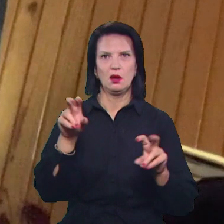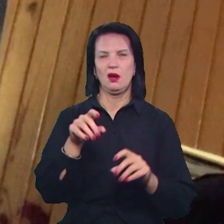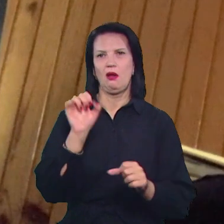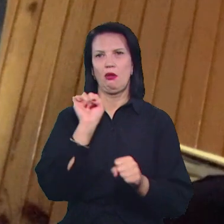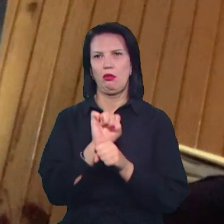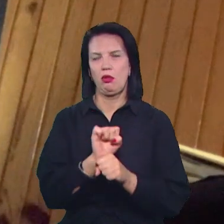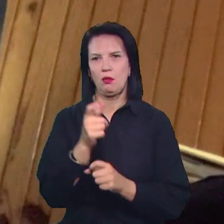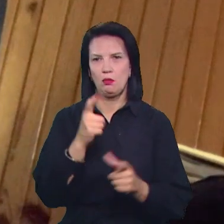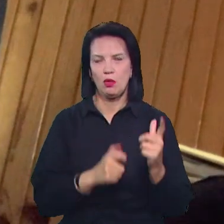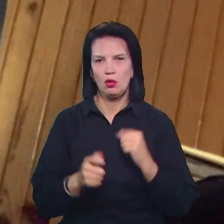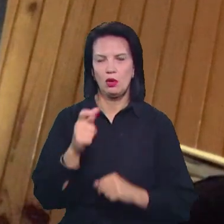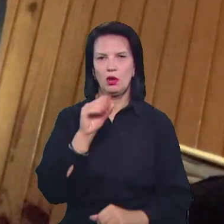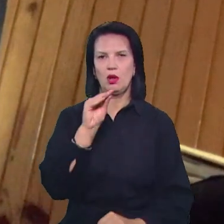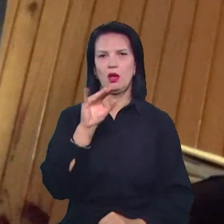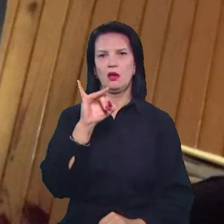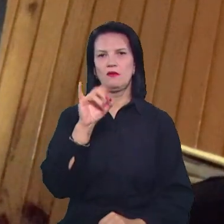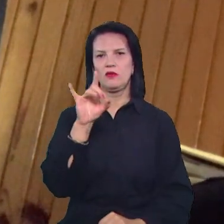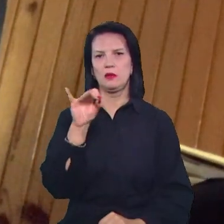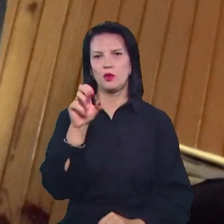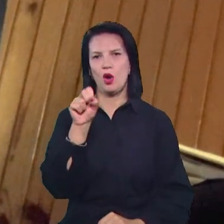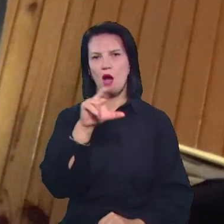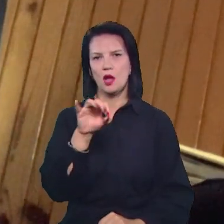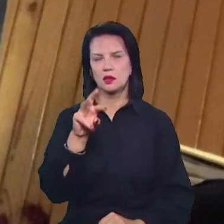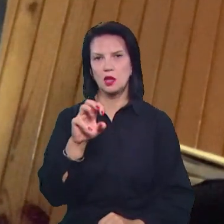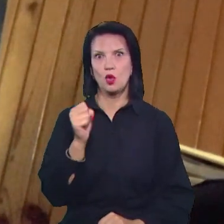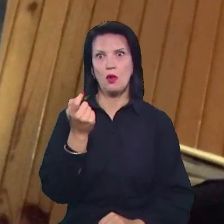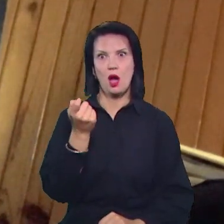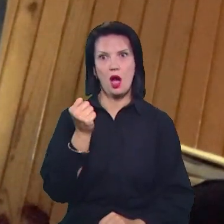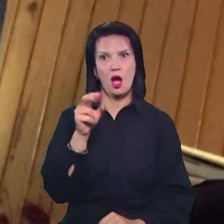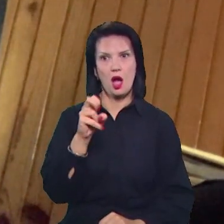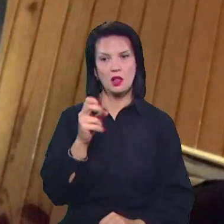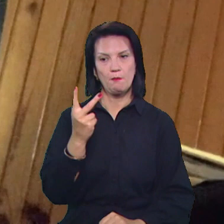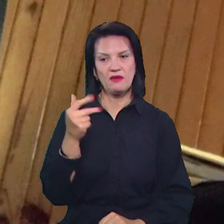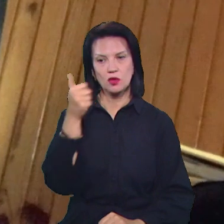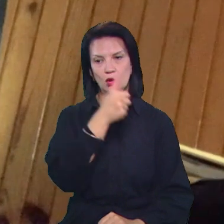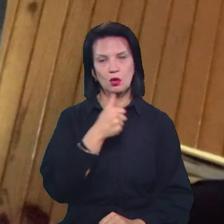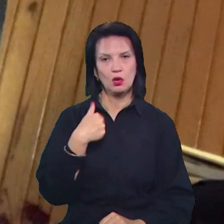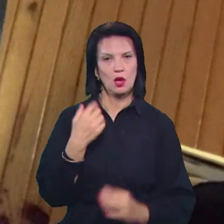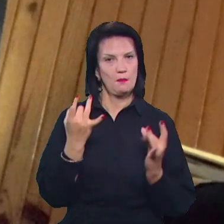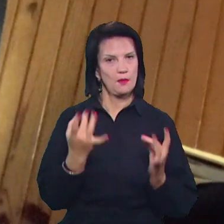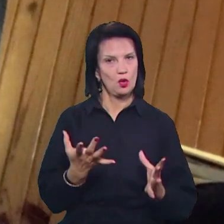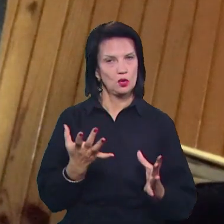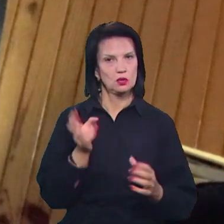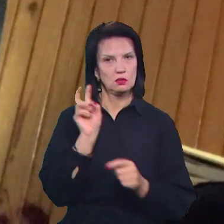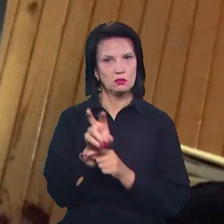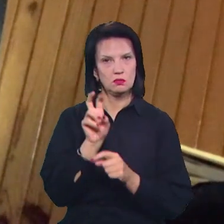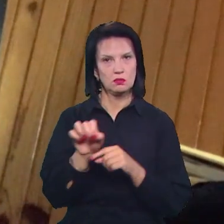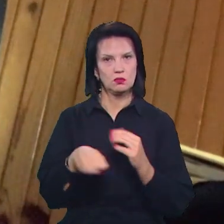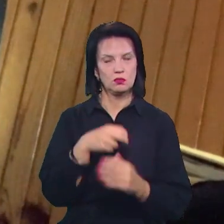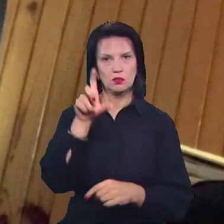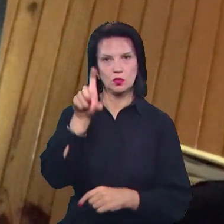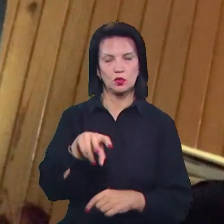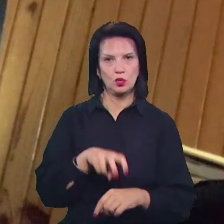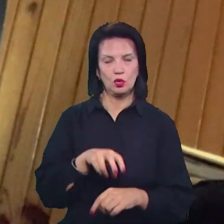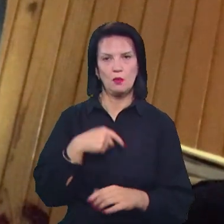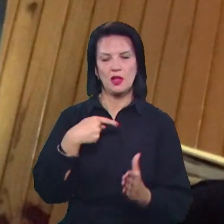фіброаденом. Але десь, мабуть, півтора року я просто ходила до лікаря, тобто мені виписували якісь